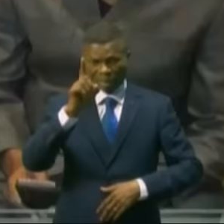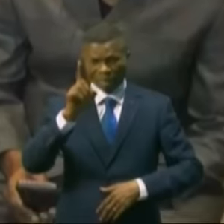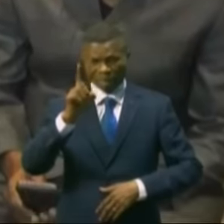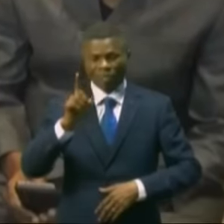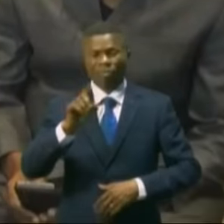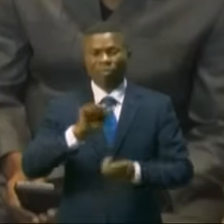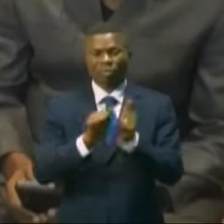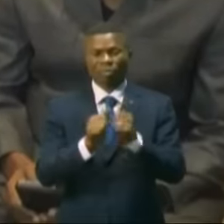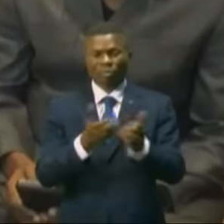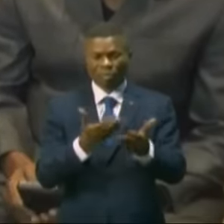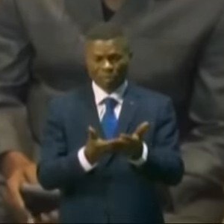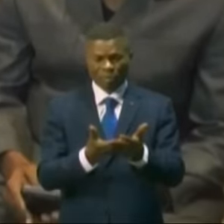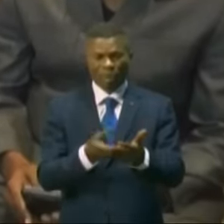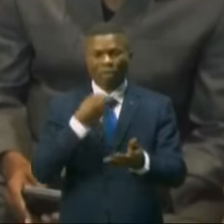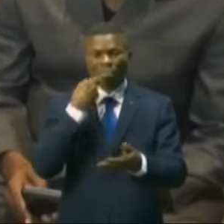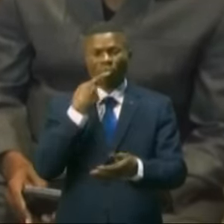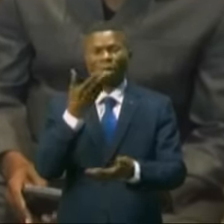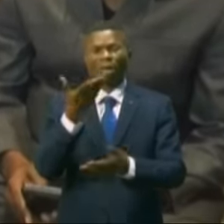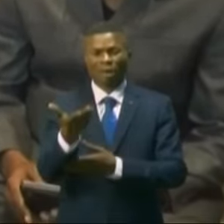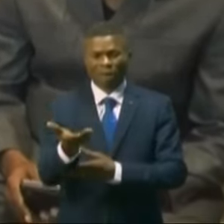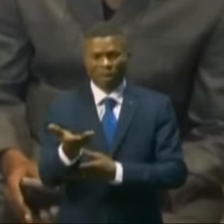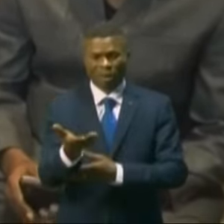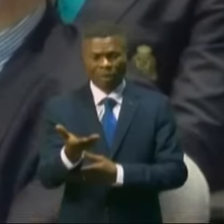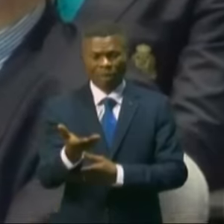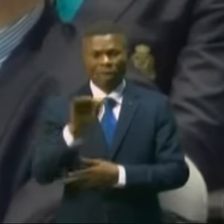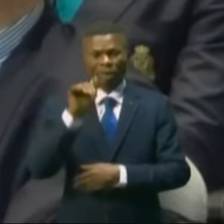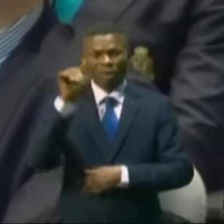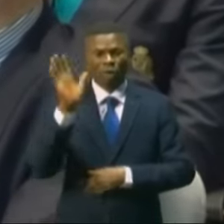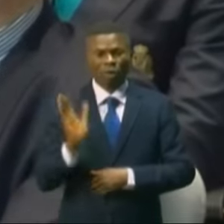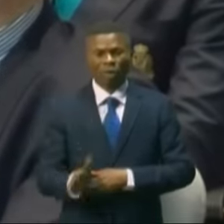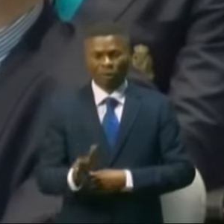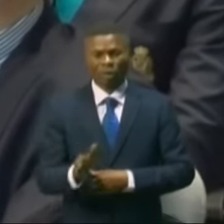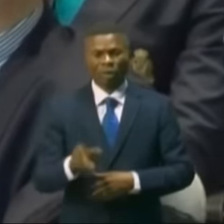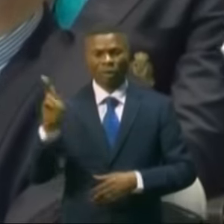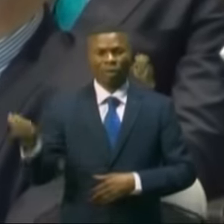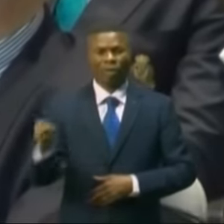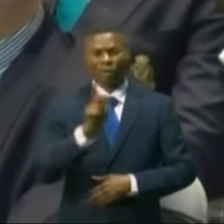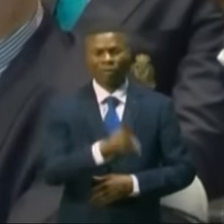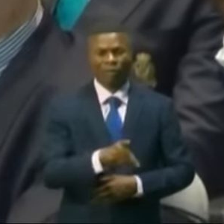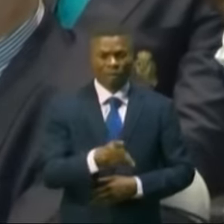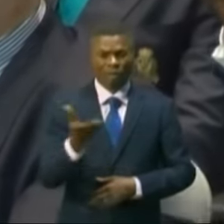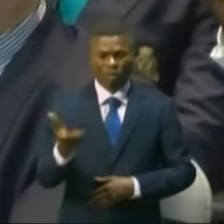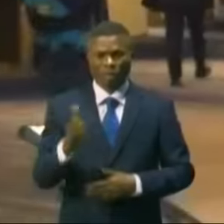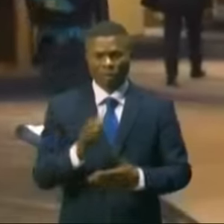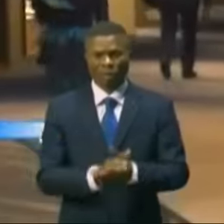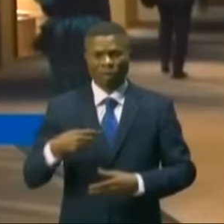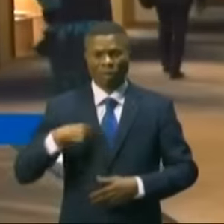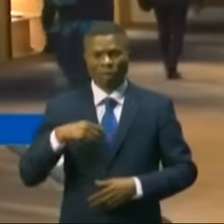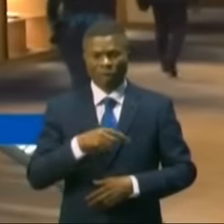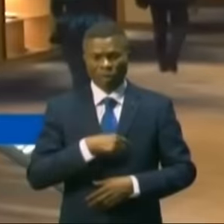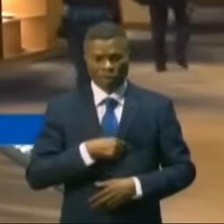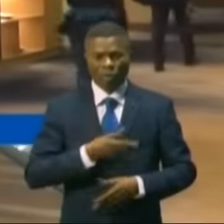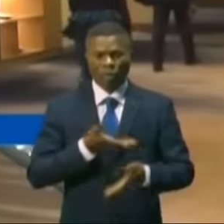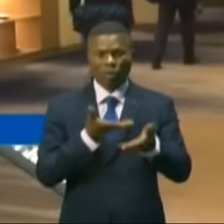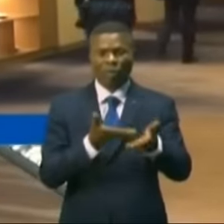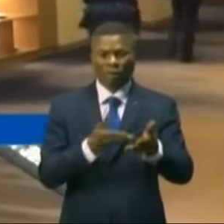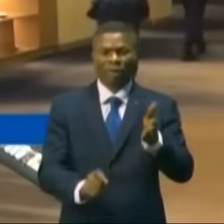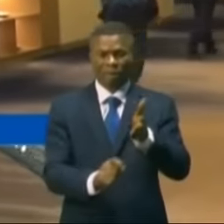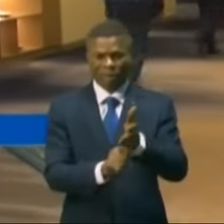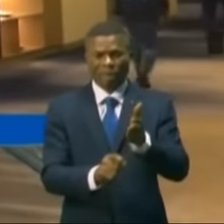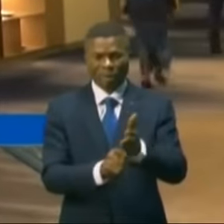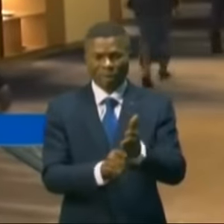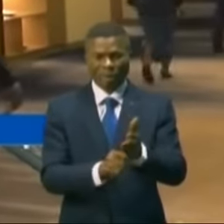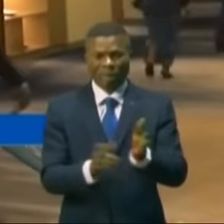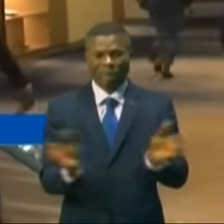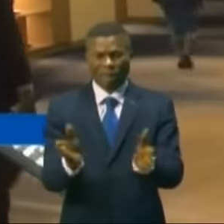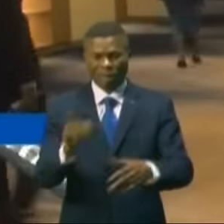Centre a été évoquée par son directeur Philippe Egoumé. Nous faisons de l'assistance technique, du renforcement